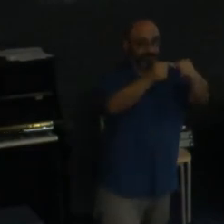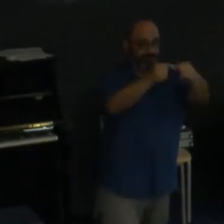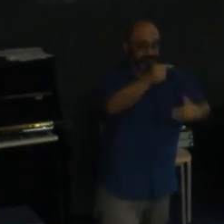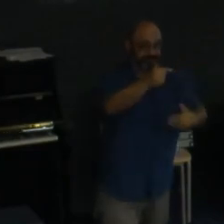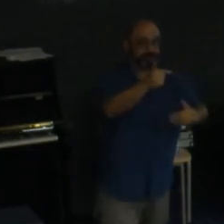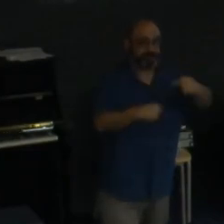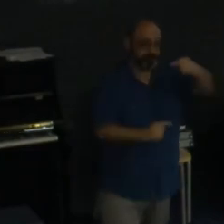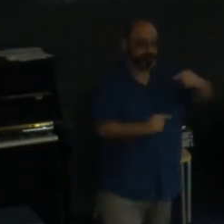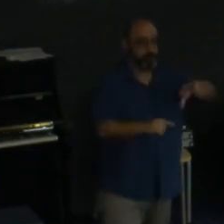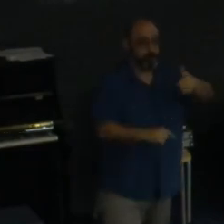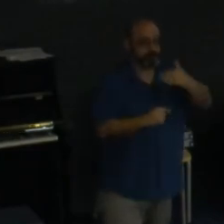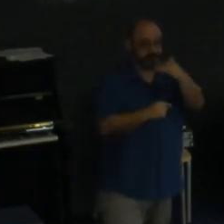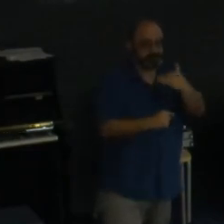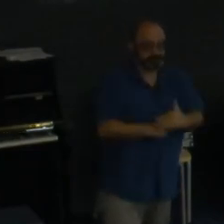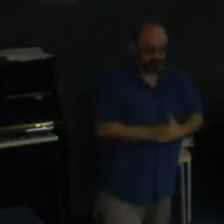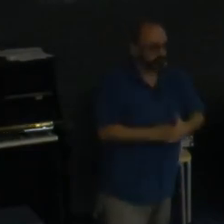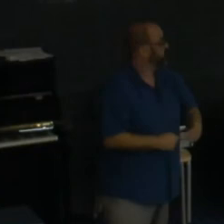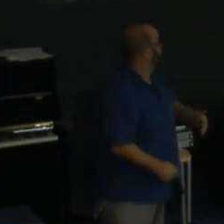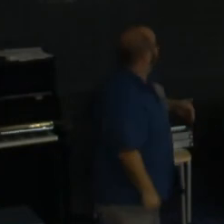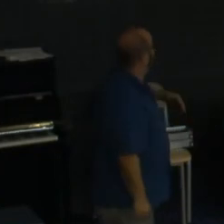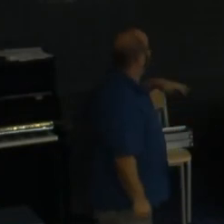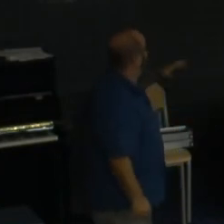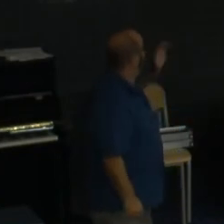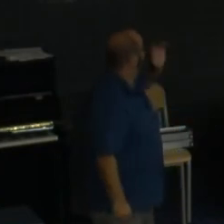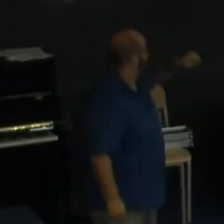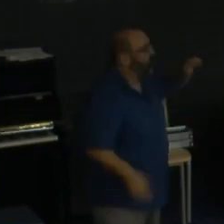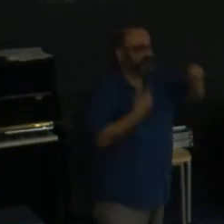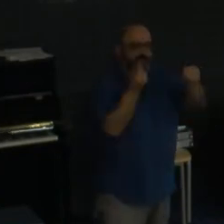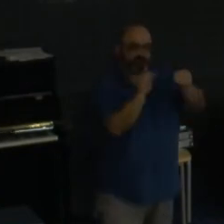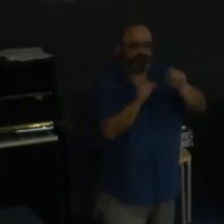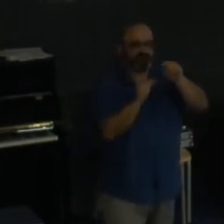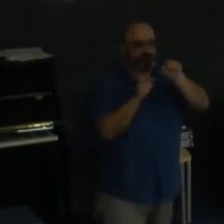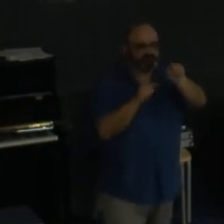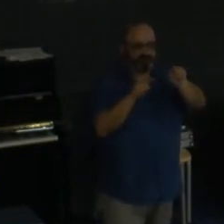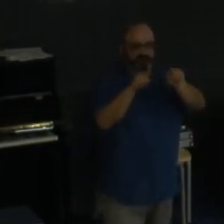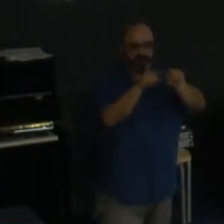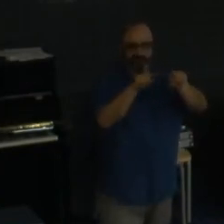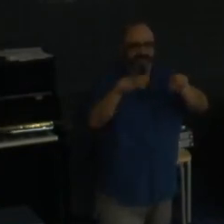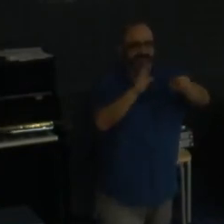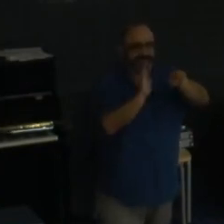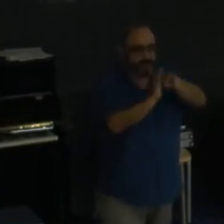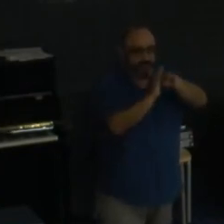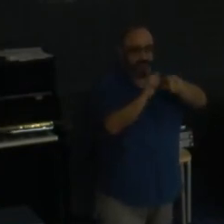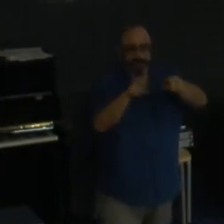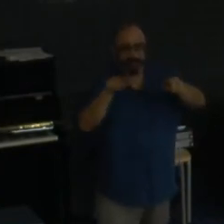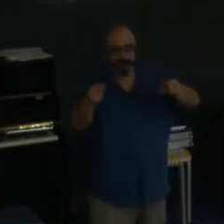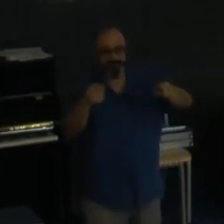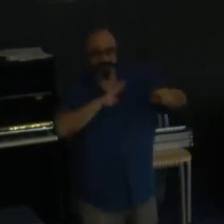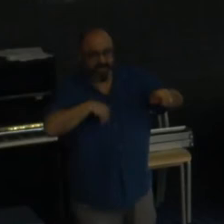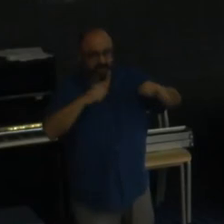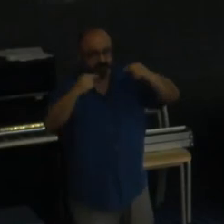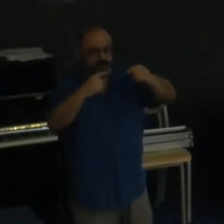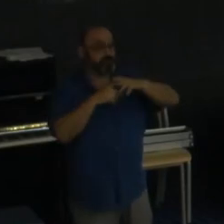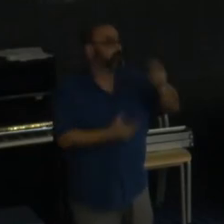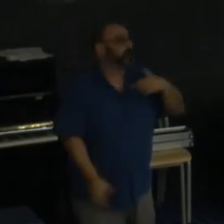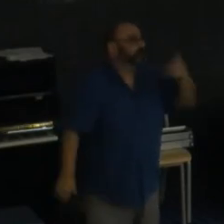11 lignes supplémentaires. On peut aussi spécifier, il y a des paramètres qui ne sont pas indiqués, mais on peut spécifier la ligne de début et ainsi que la ligne de fin. Donc si par